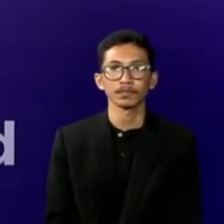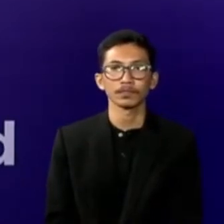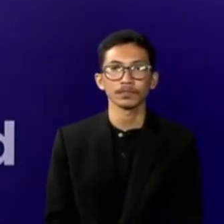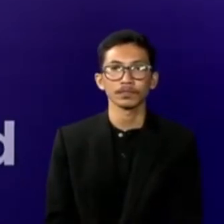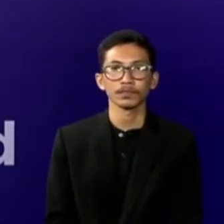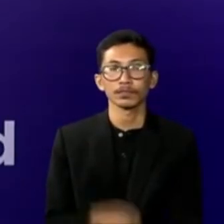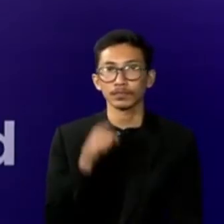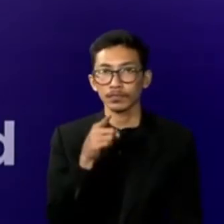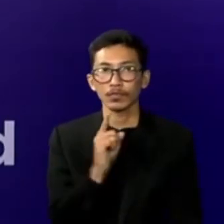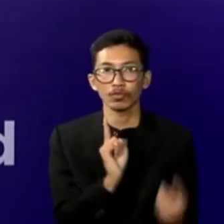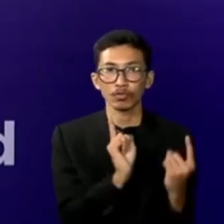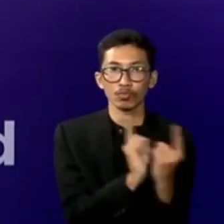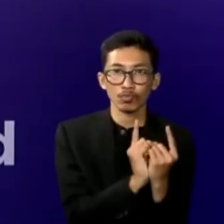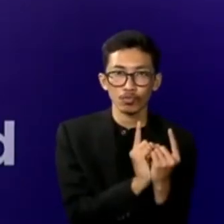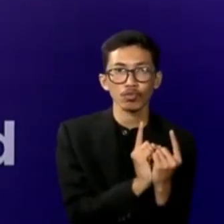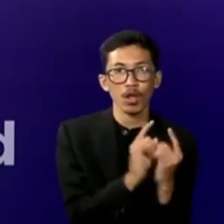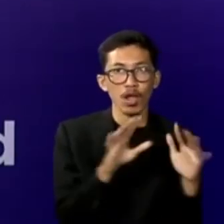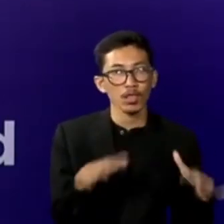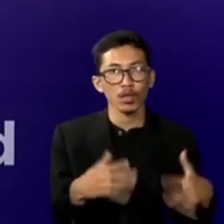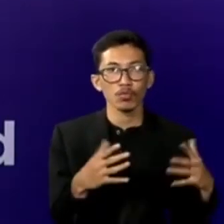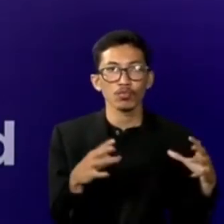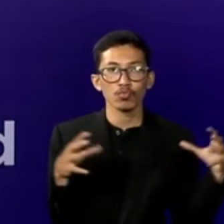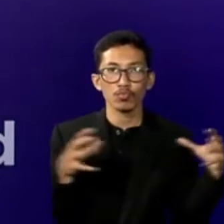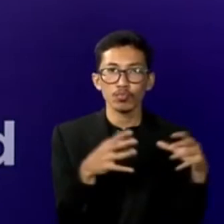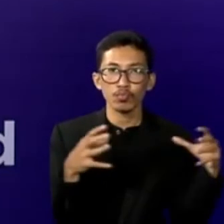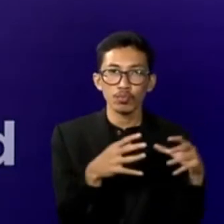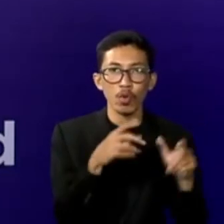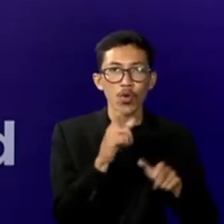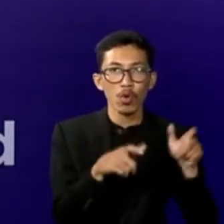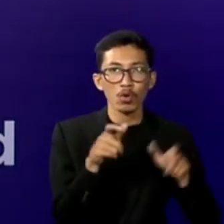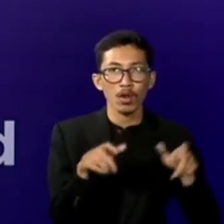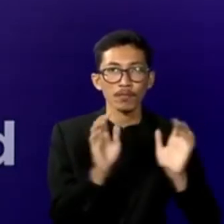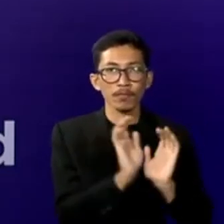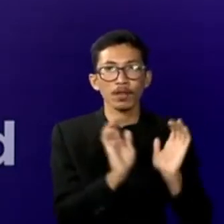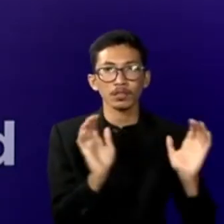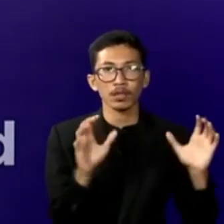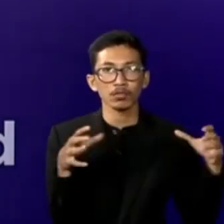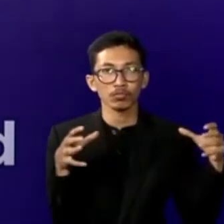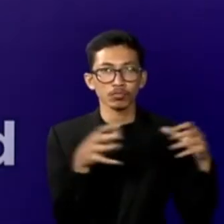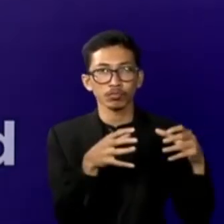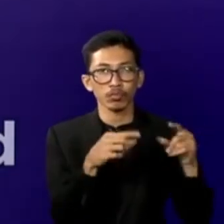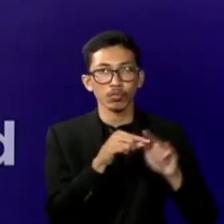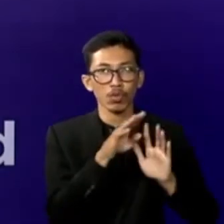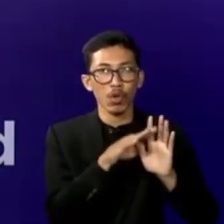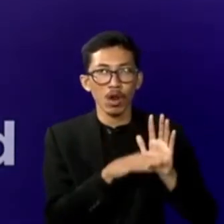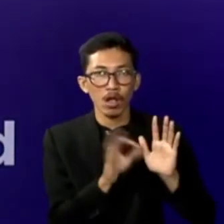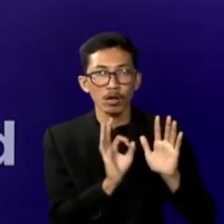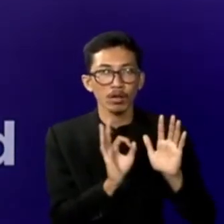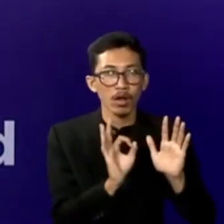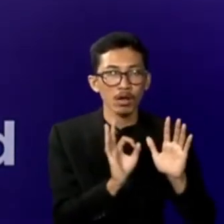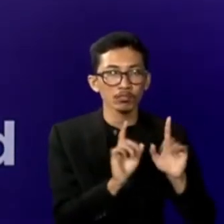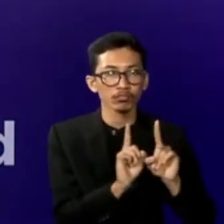berkumpul di tempat orang yang banyak kemudian disitu Anda lihat tidak ada protokol yang